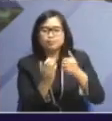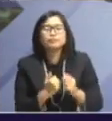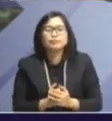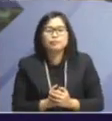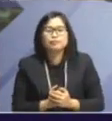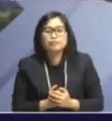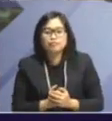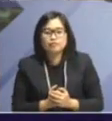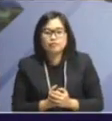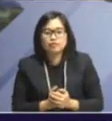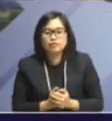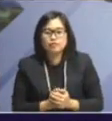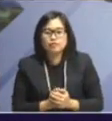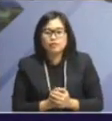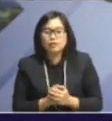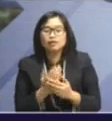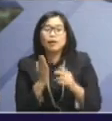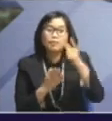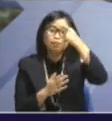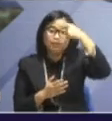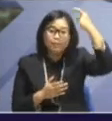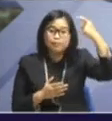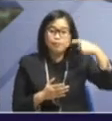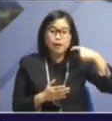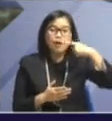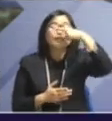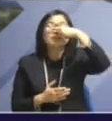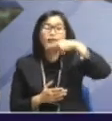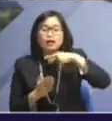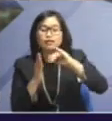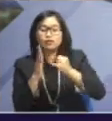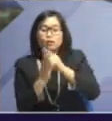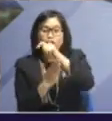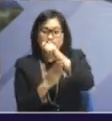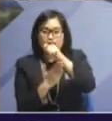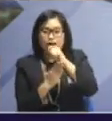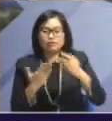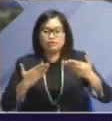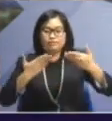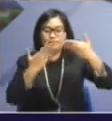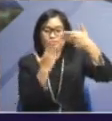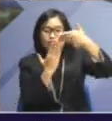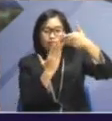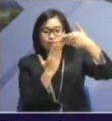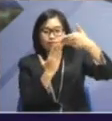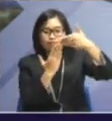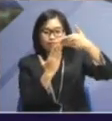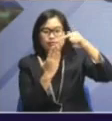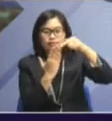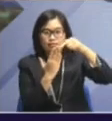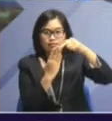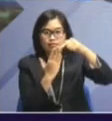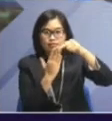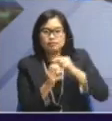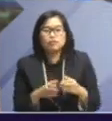ที่บริเวณท่าข้าม19บ้านวังผาอำเภอแม่ระมาดจังหวัดตากนายพงษ์รัตน์พิรมรัตน์ผู้ว่าราชการจังหวัดตากพร้อ